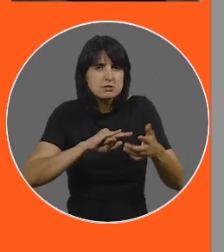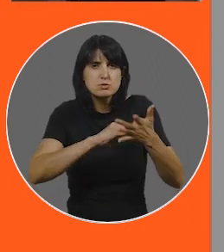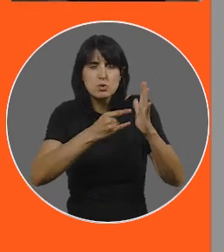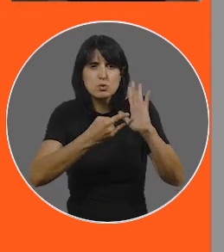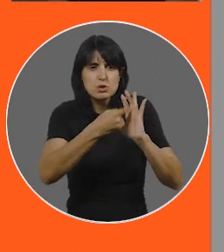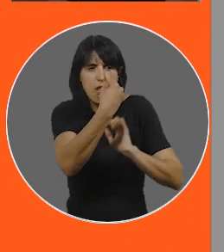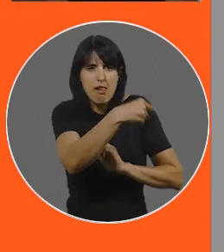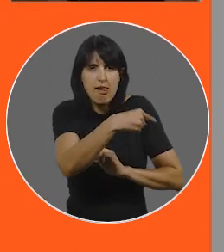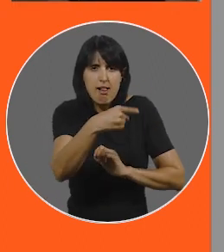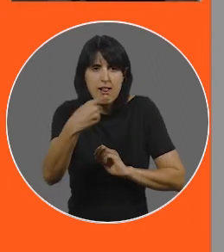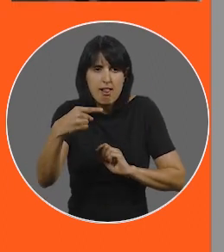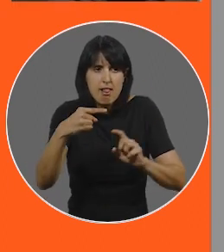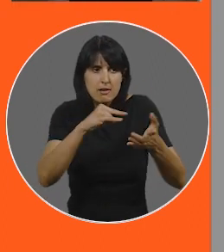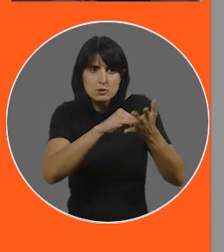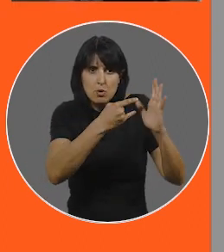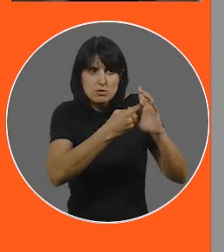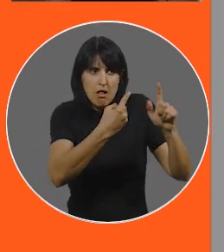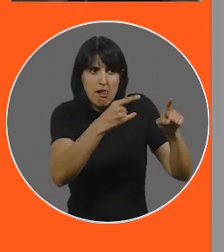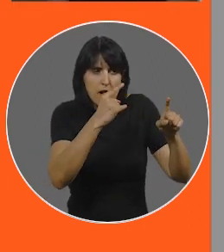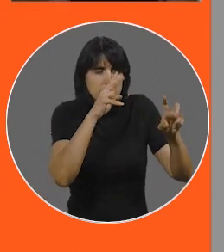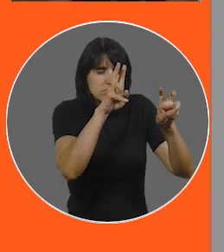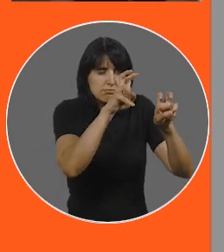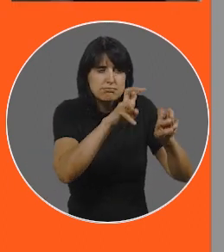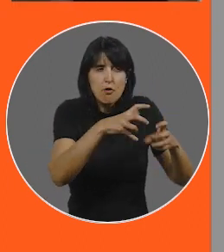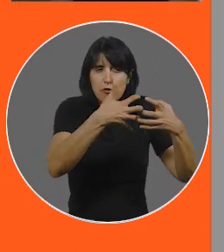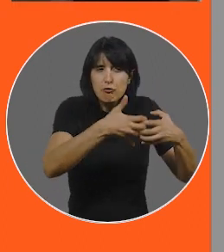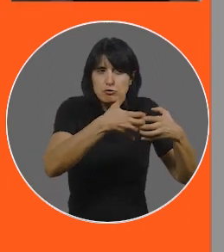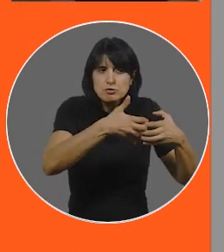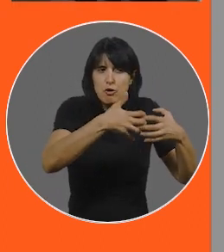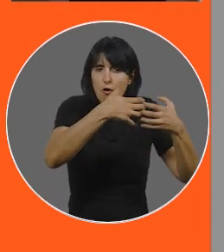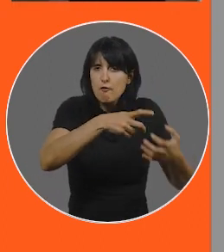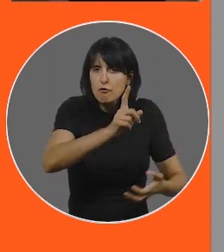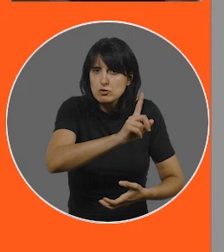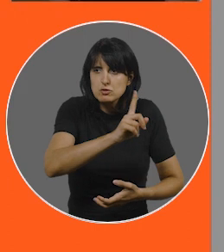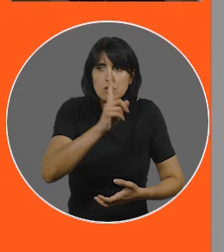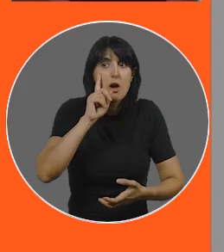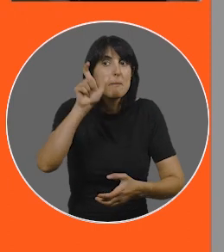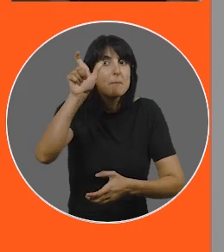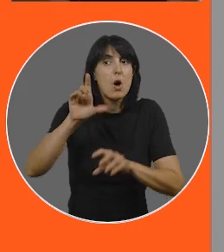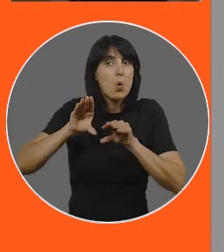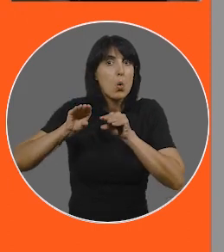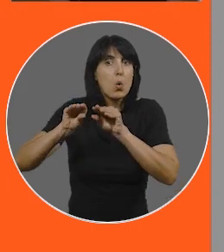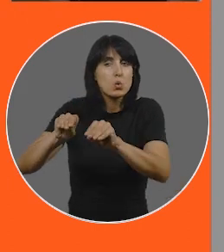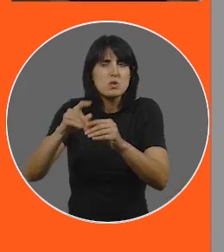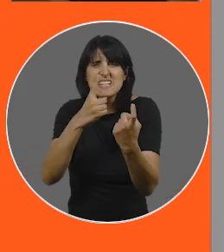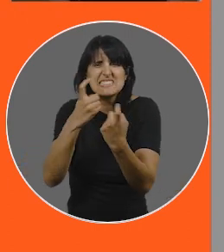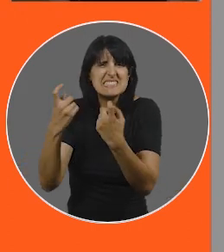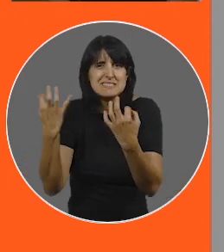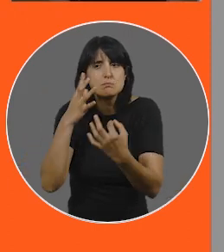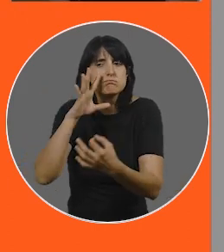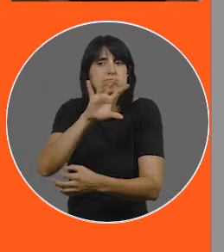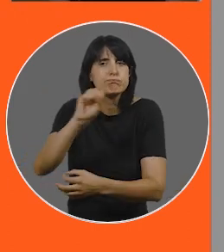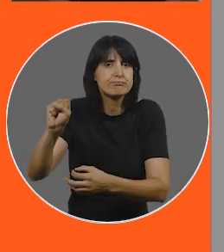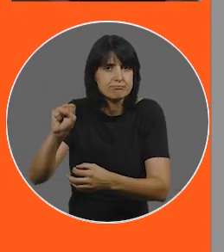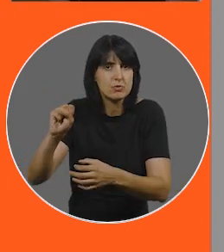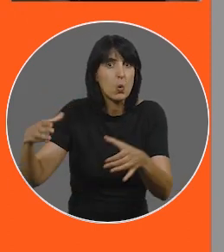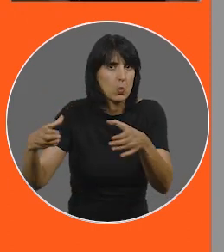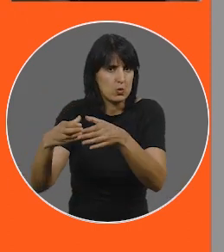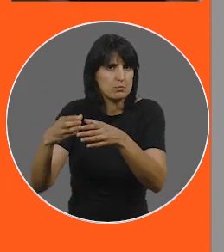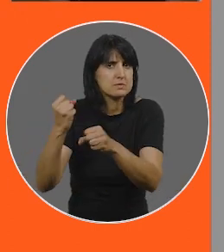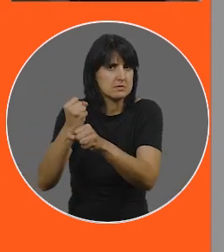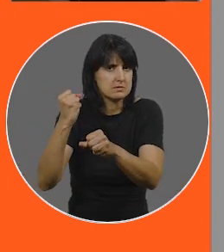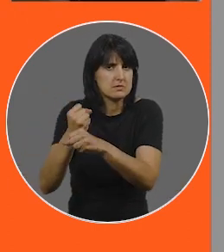Investiguem solucions existents, què funciona, què no funciona, detectem necessitats d'usuaris, això ho fem moltes vegades amb